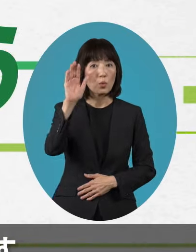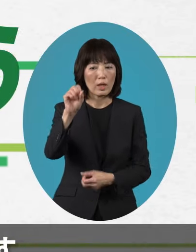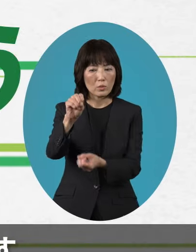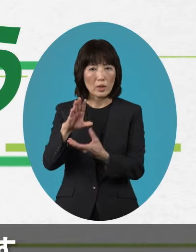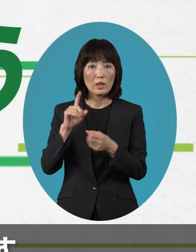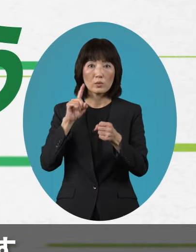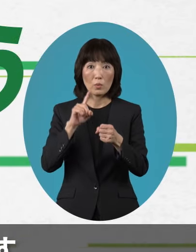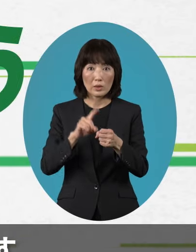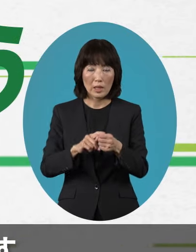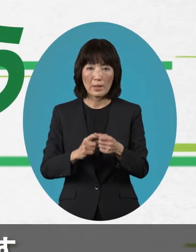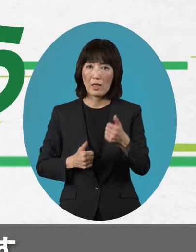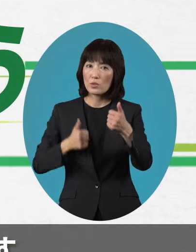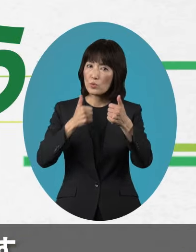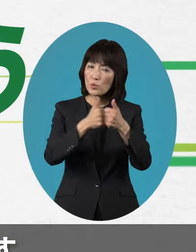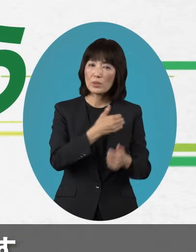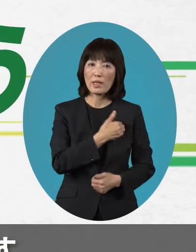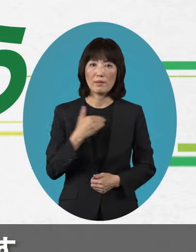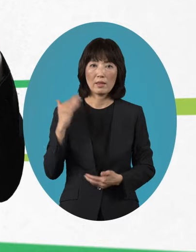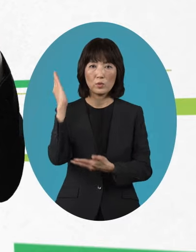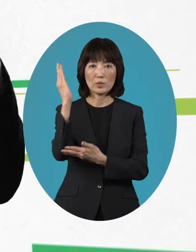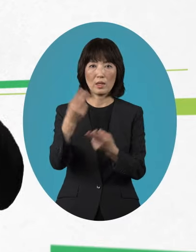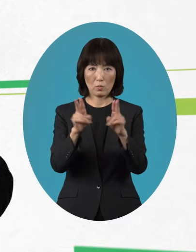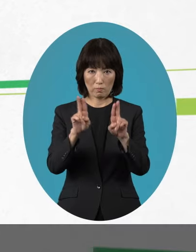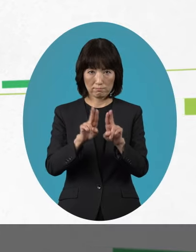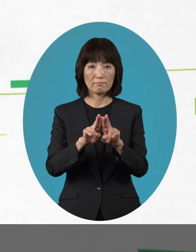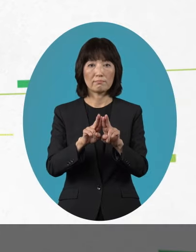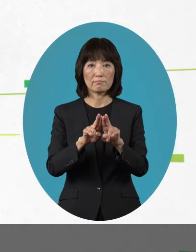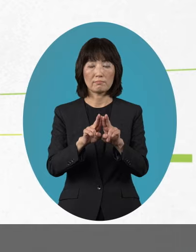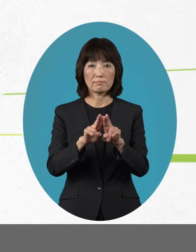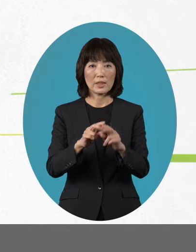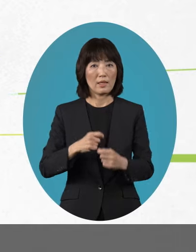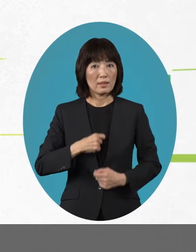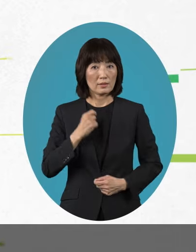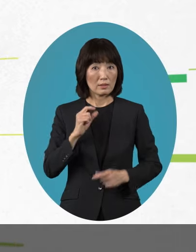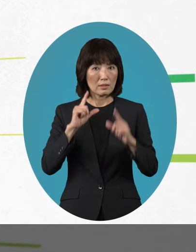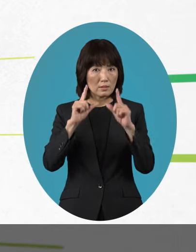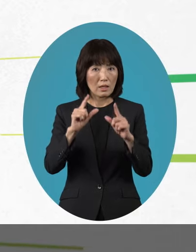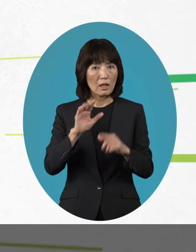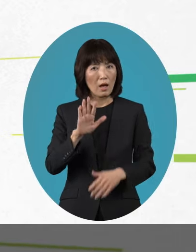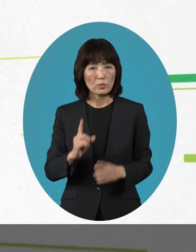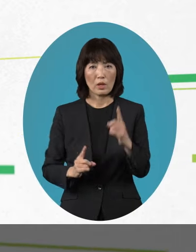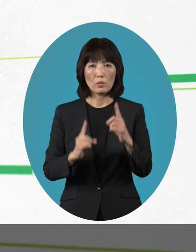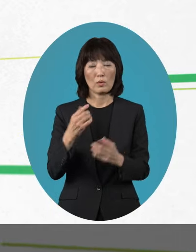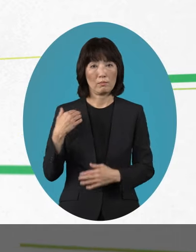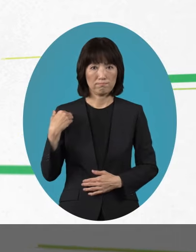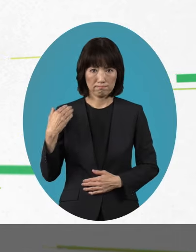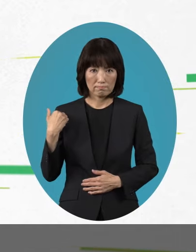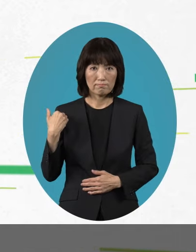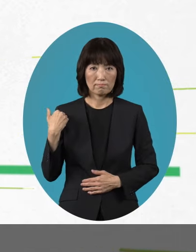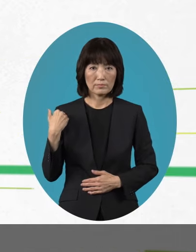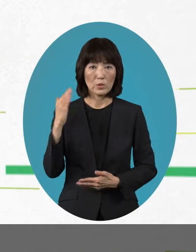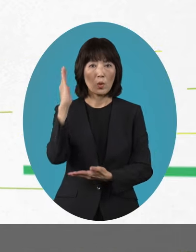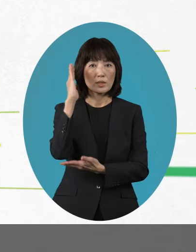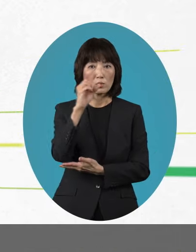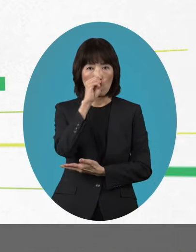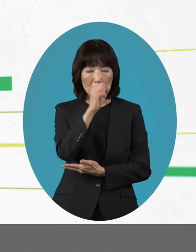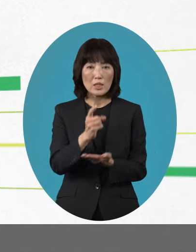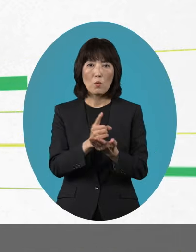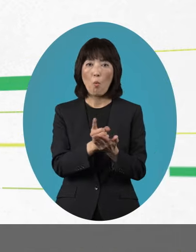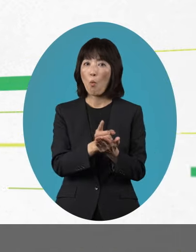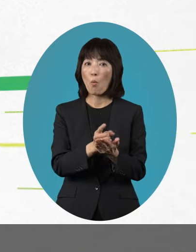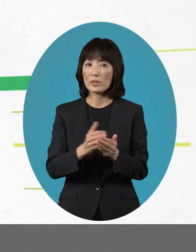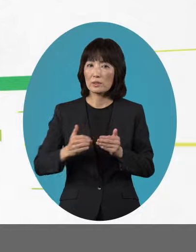益のために挑戦ができる政党です。決まった正解はないかもしれませんが、政治をより良い方